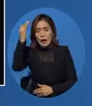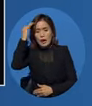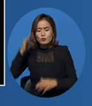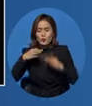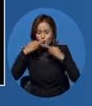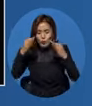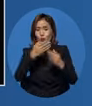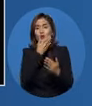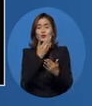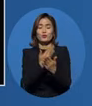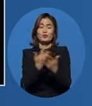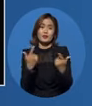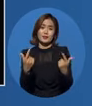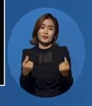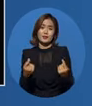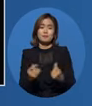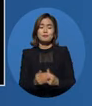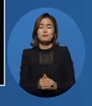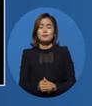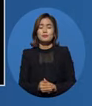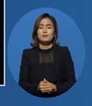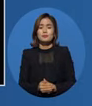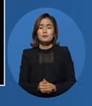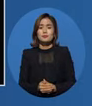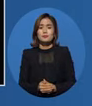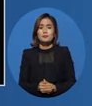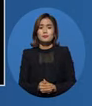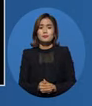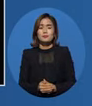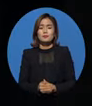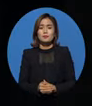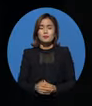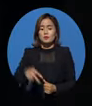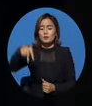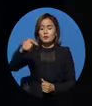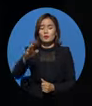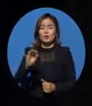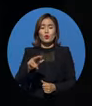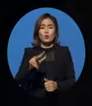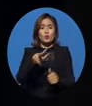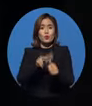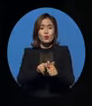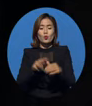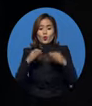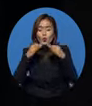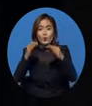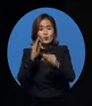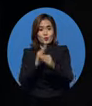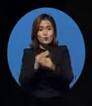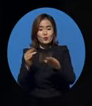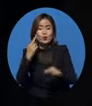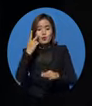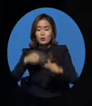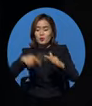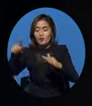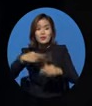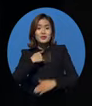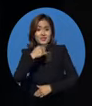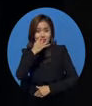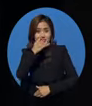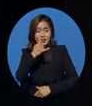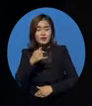라고 하는 점이 매고 증가하기 때문에 저는 우리 송영길 후보 캐서 지난번에 를 말 쓰고 또 미국에서 다녀 오셨습니다